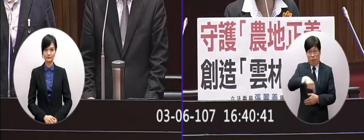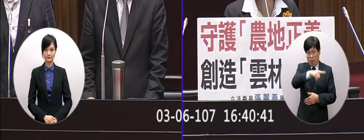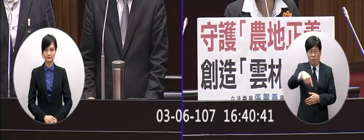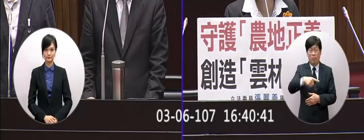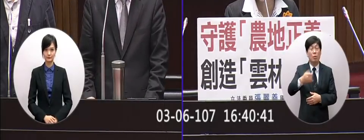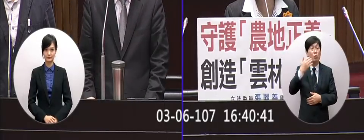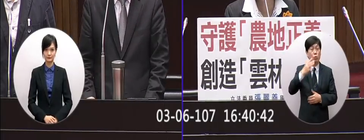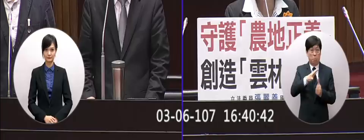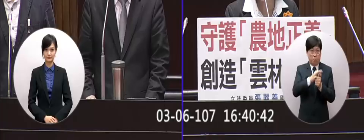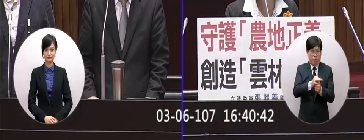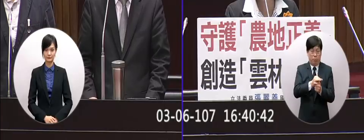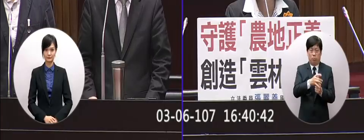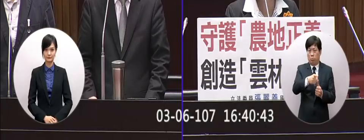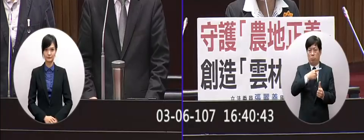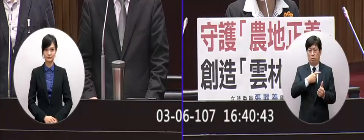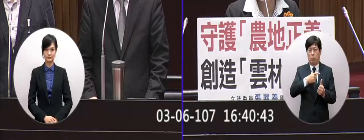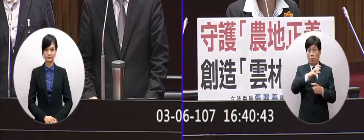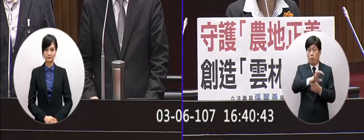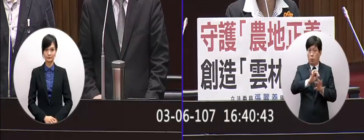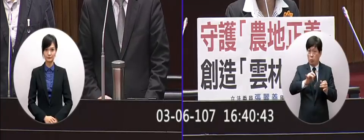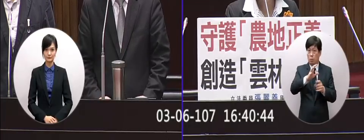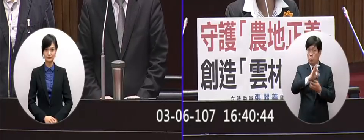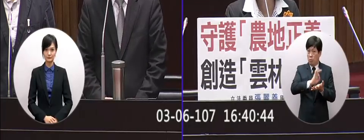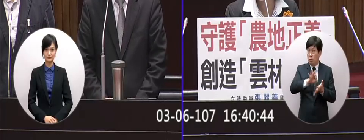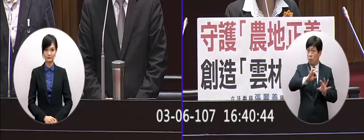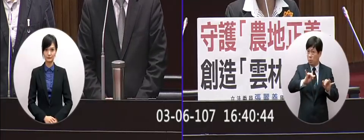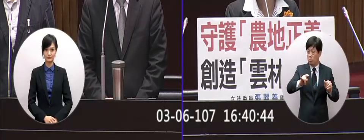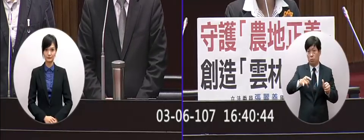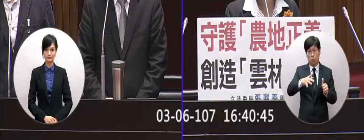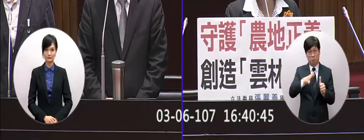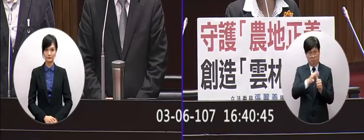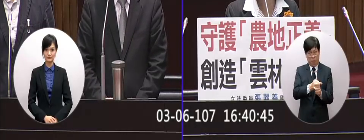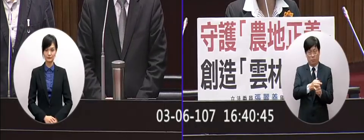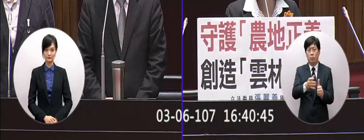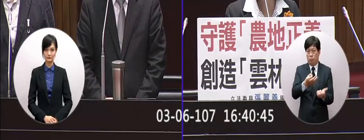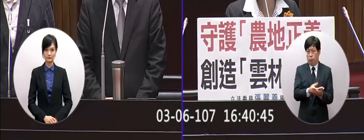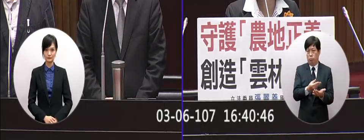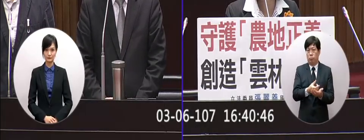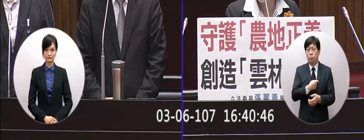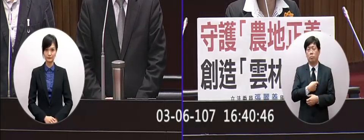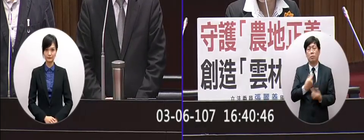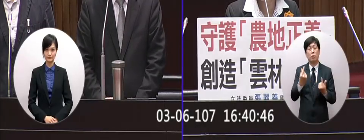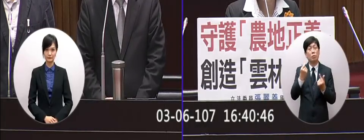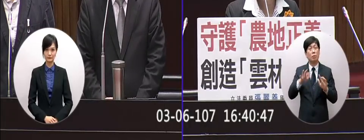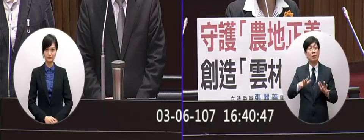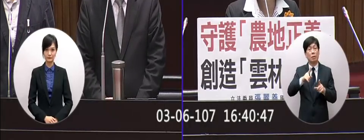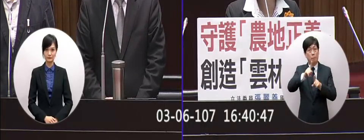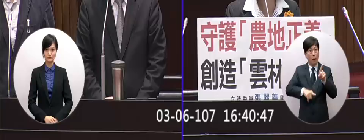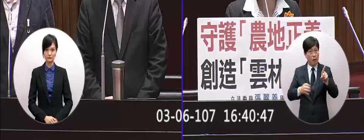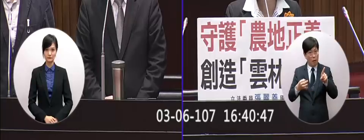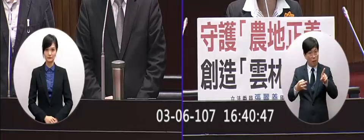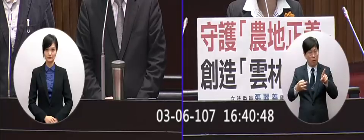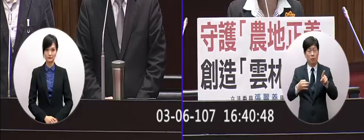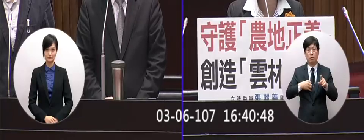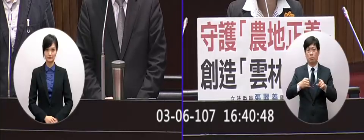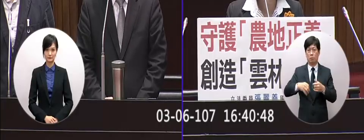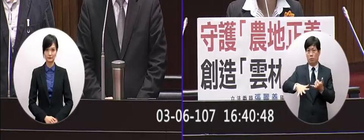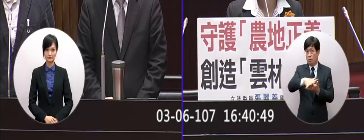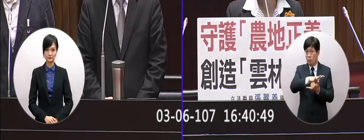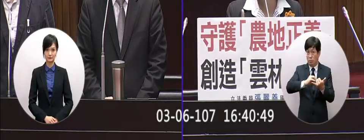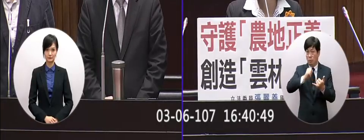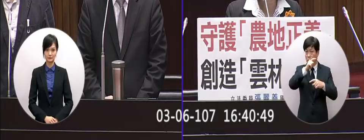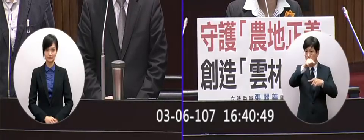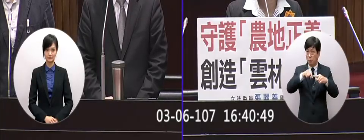被限定农地农用的土地，因为如果以现在的价差，平均全国的农